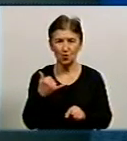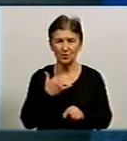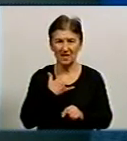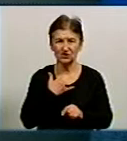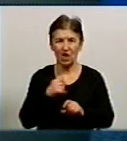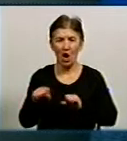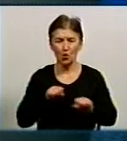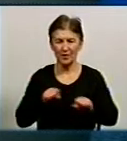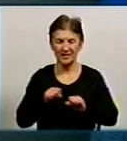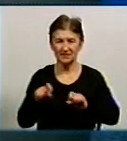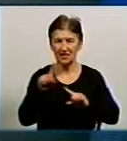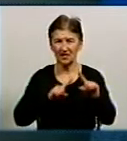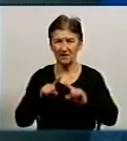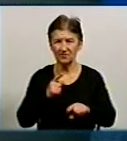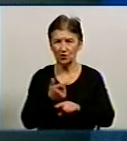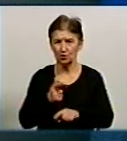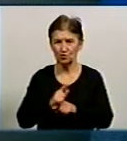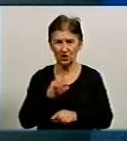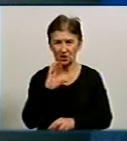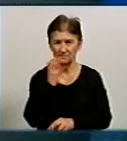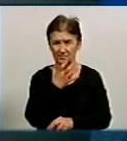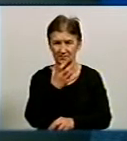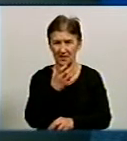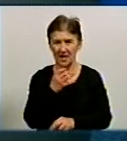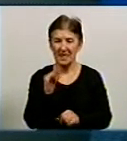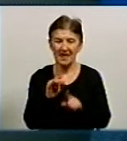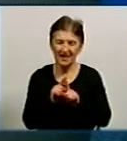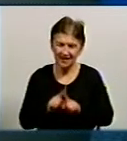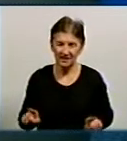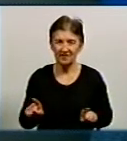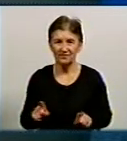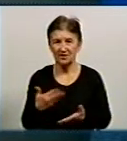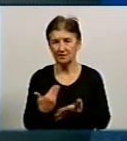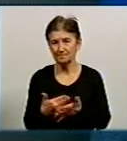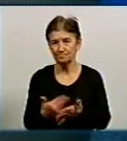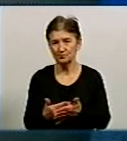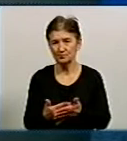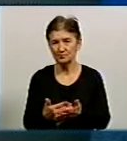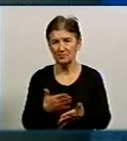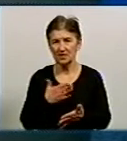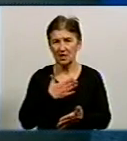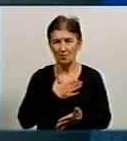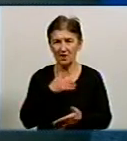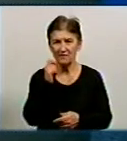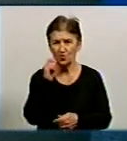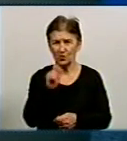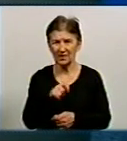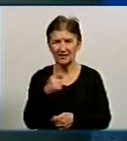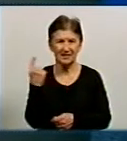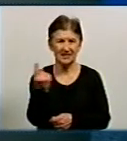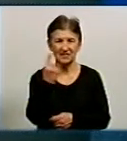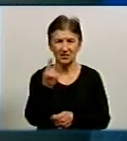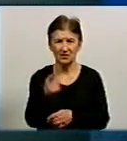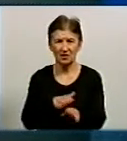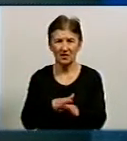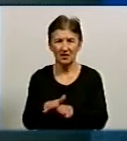рада досить конструктивна і досить креативна. Ну, от, наприклад, ми єдині в Україні втілили